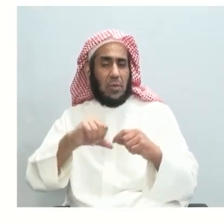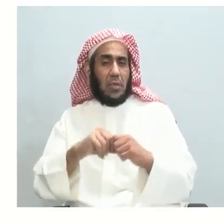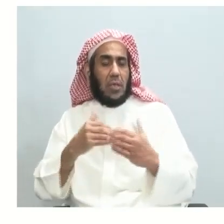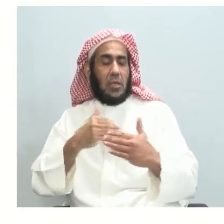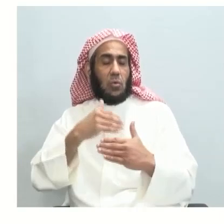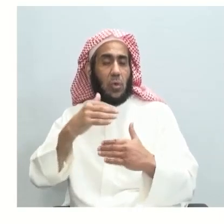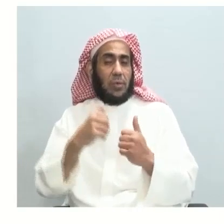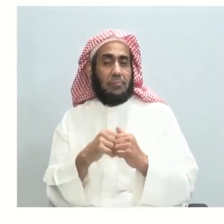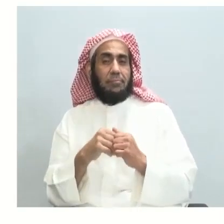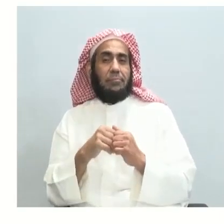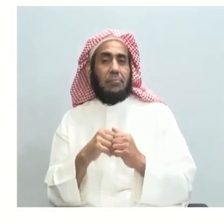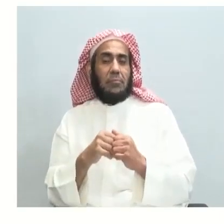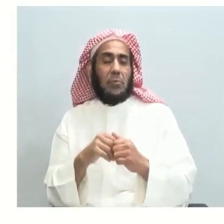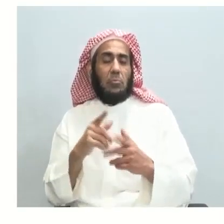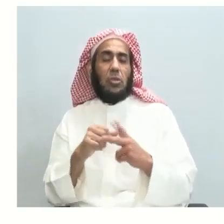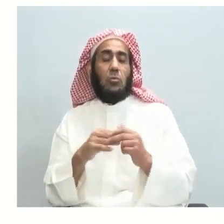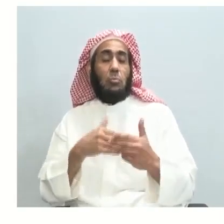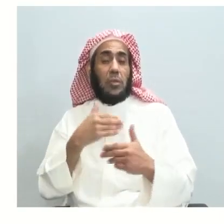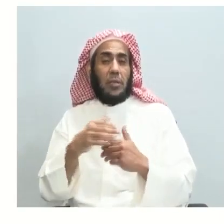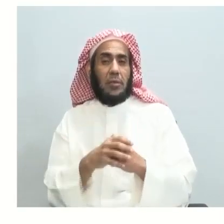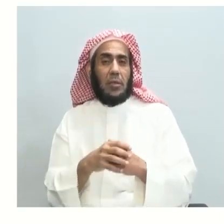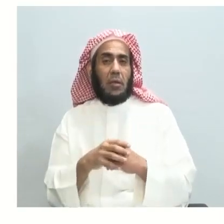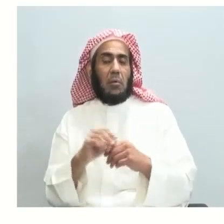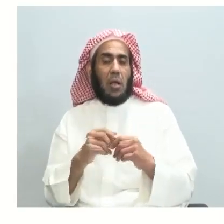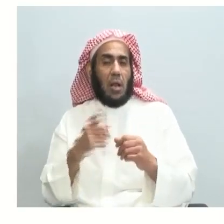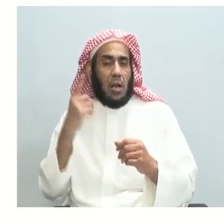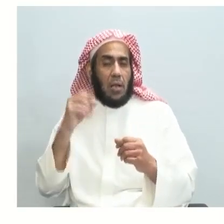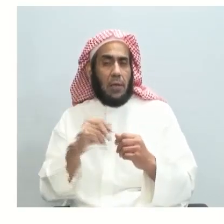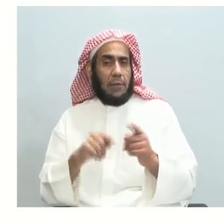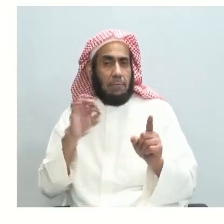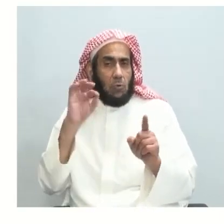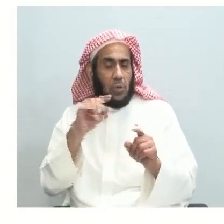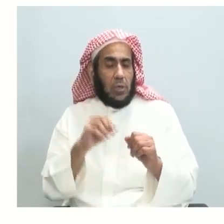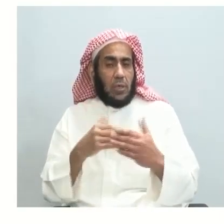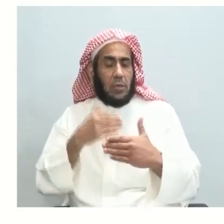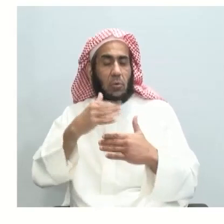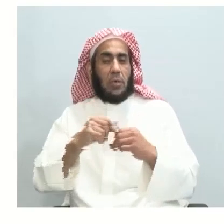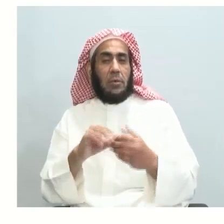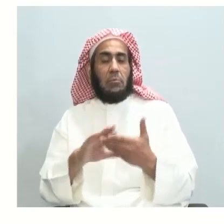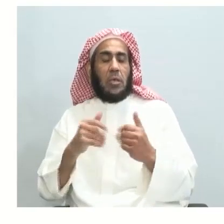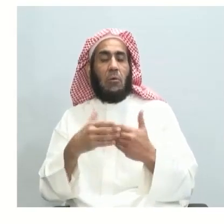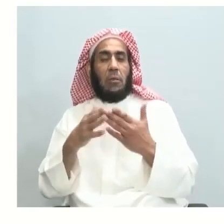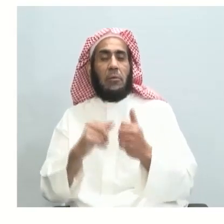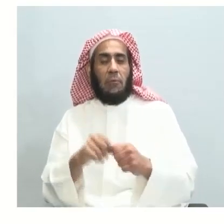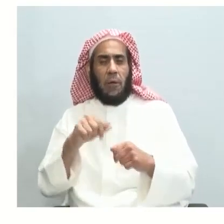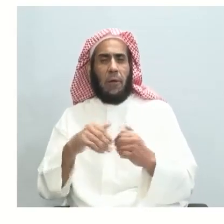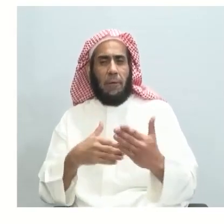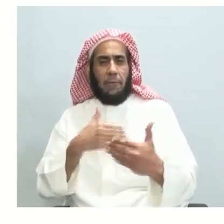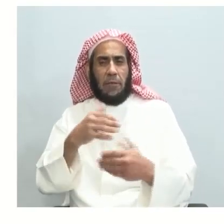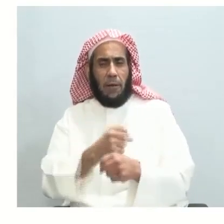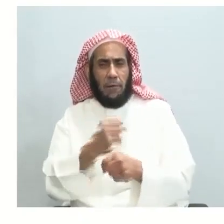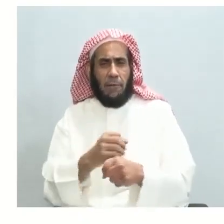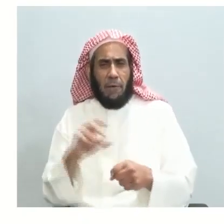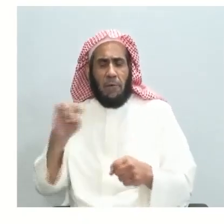لتطوير ماذا المنتجات بالتالي من خلال اصغاء توصلنا الى تطوير منتجات وخدمات وهذا ما تسعى لمنظمات